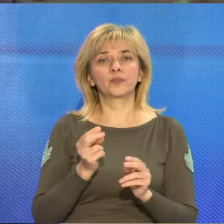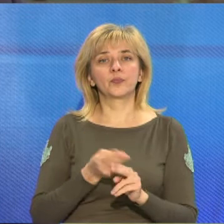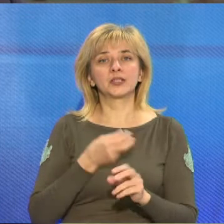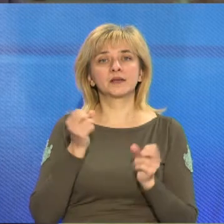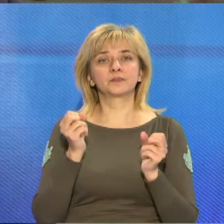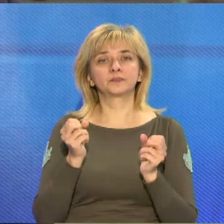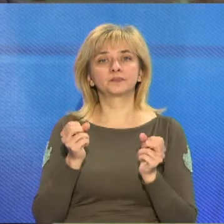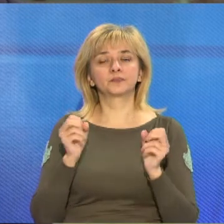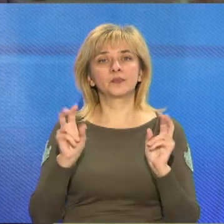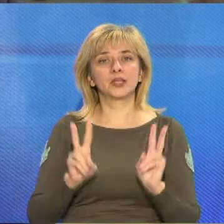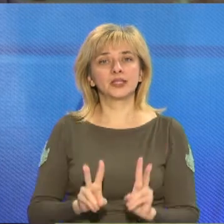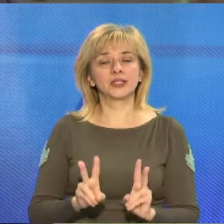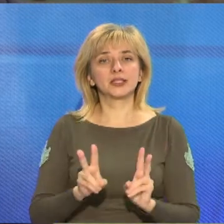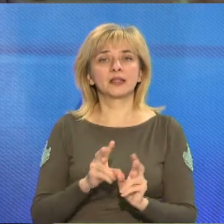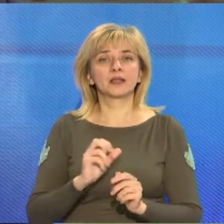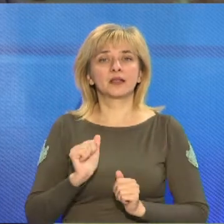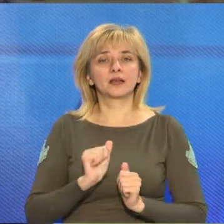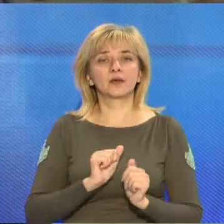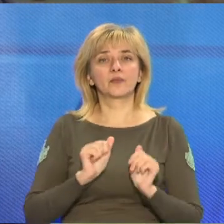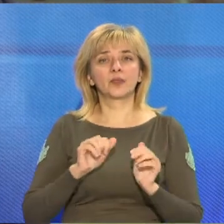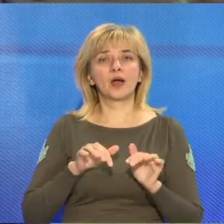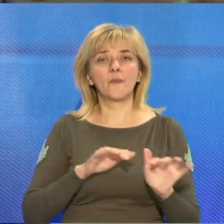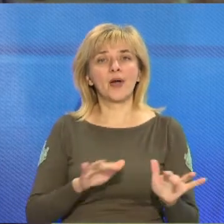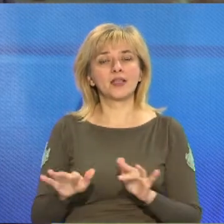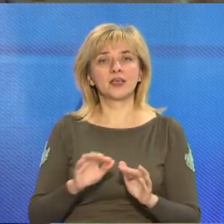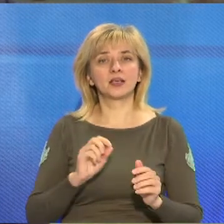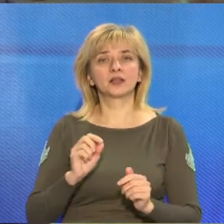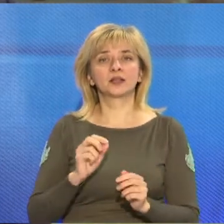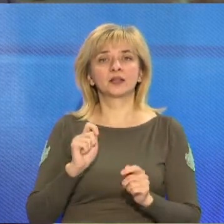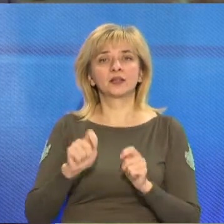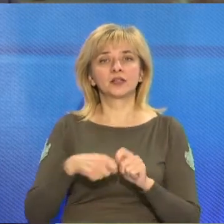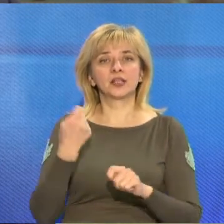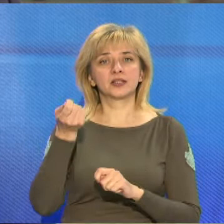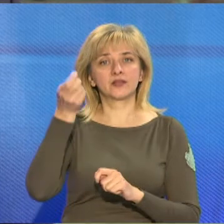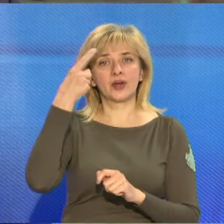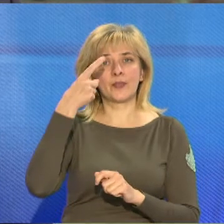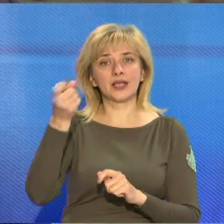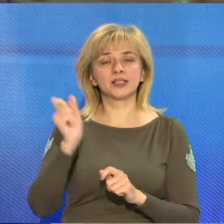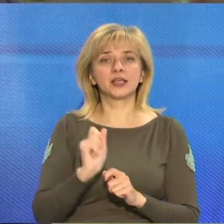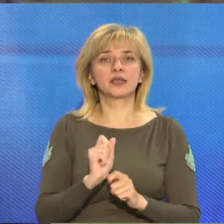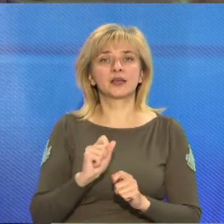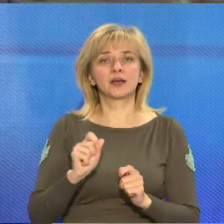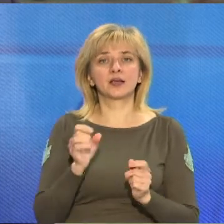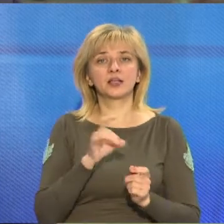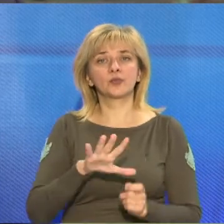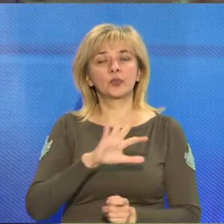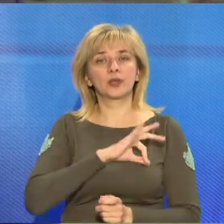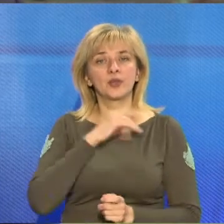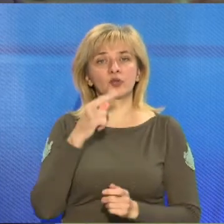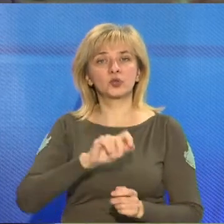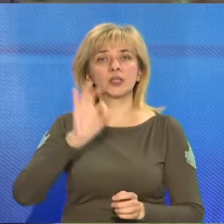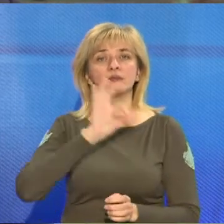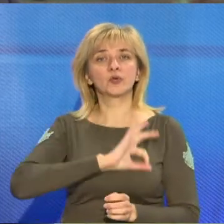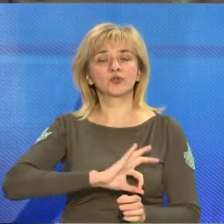кампанией дезинформации против Республики Беларусь. Используются любые методы без